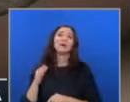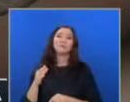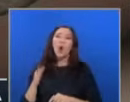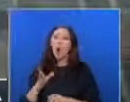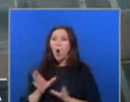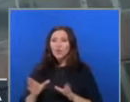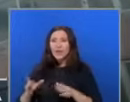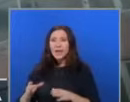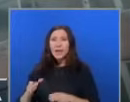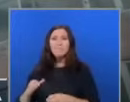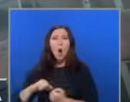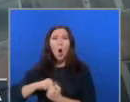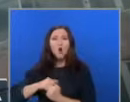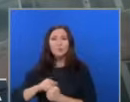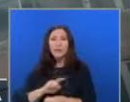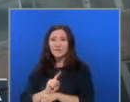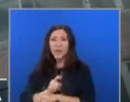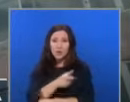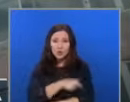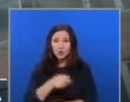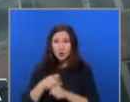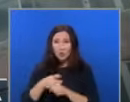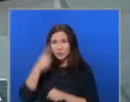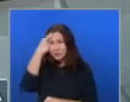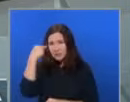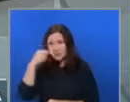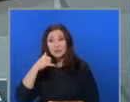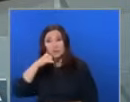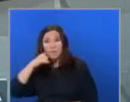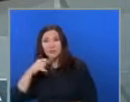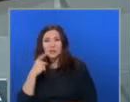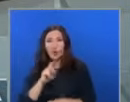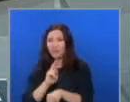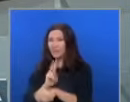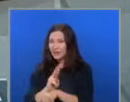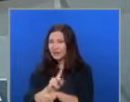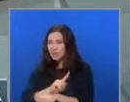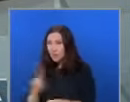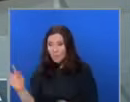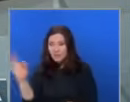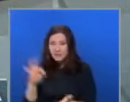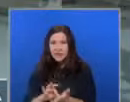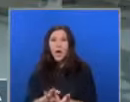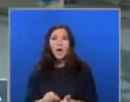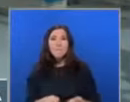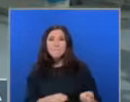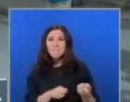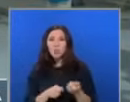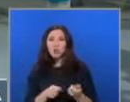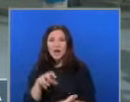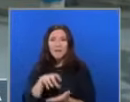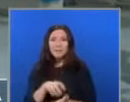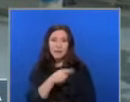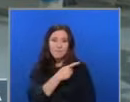ортопедия. Веднага дежурните лекари и медицинска сестра са позванили на телефон 112, а до пристигането на пожарните екипи медиците